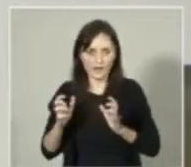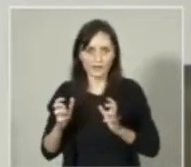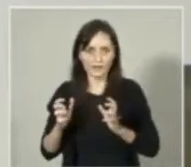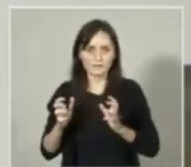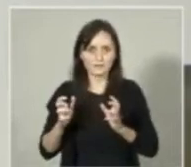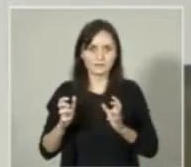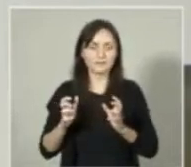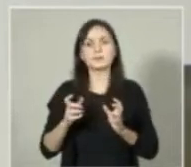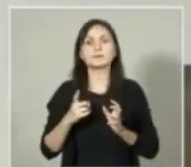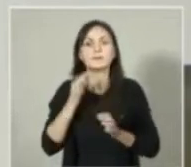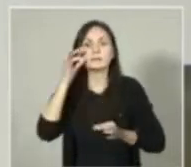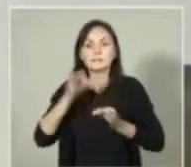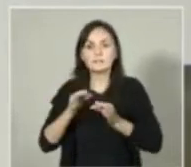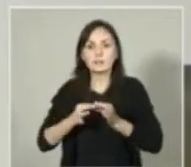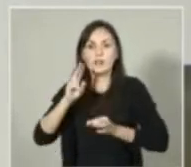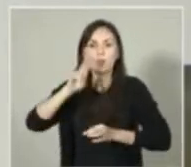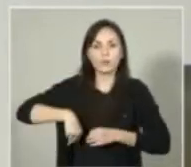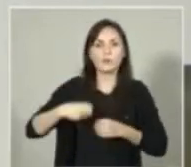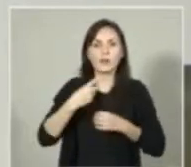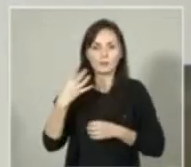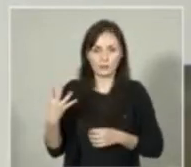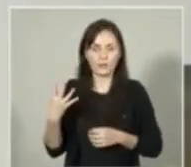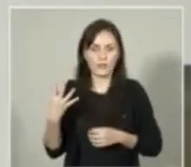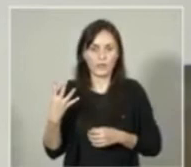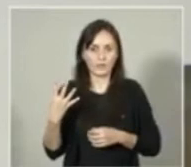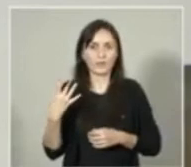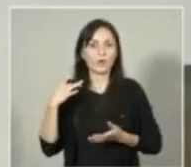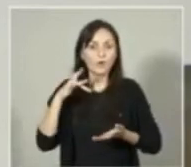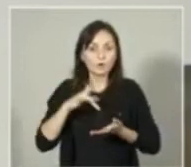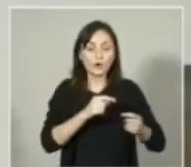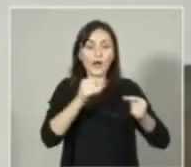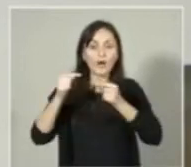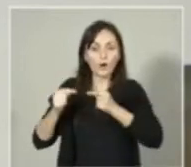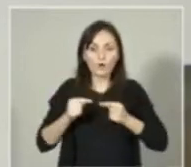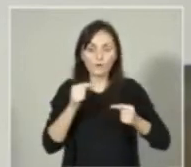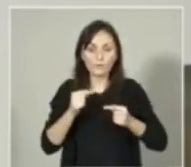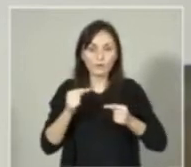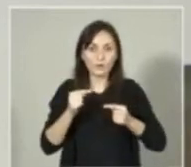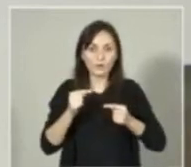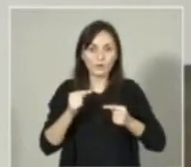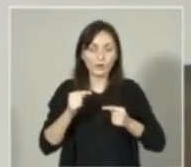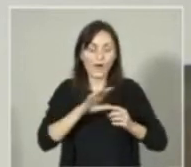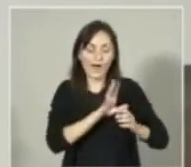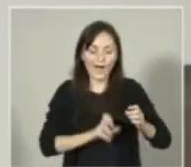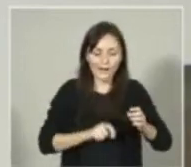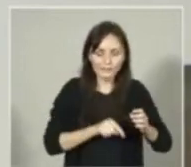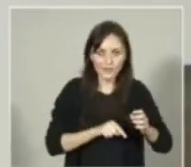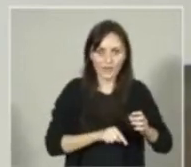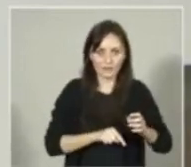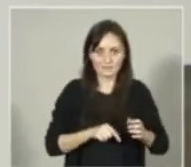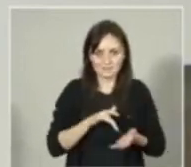mil·límetres al setembre de l'any 2014, quan el conflicte i l'embargament a la República Centreafricana seguien